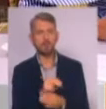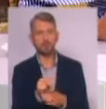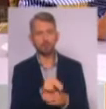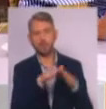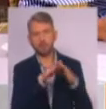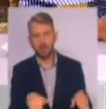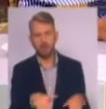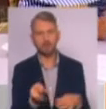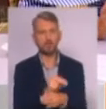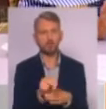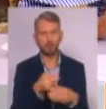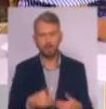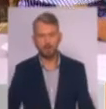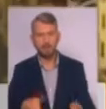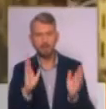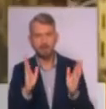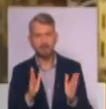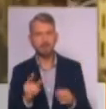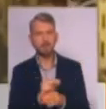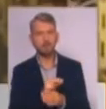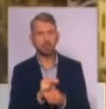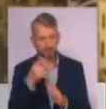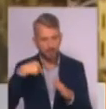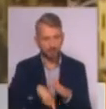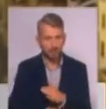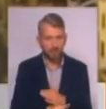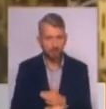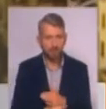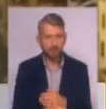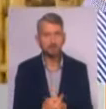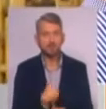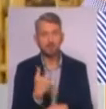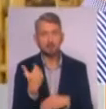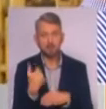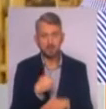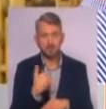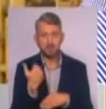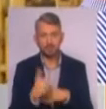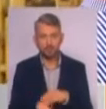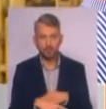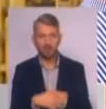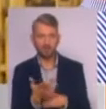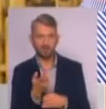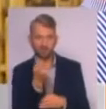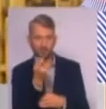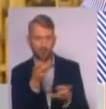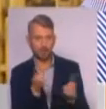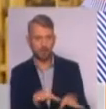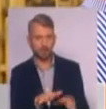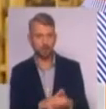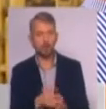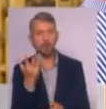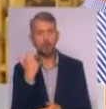дах, відремонтували під'їзд, відремонтували підвал, до нас ми вже на косметиці, як то кажуть,